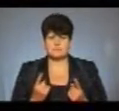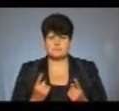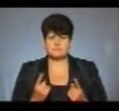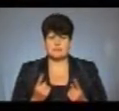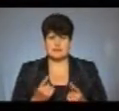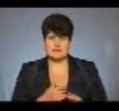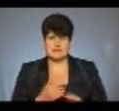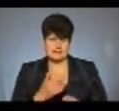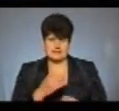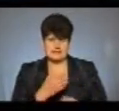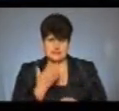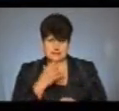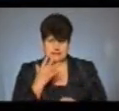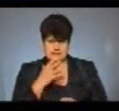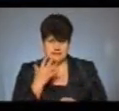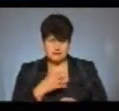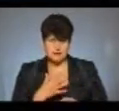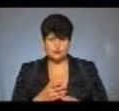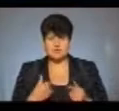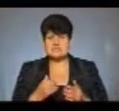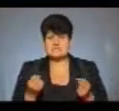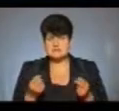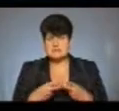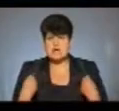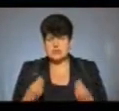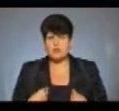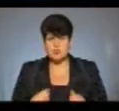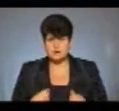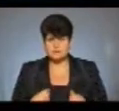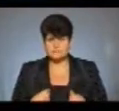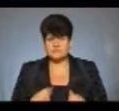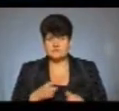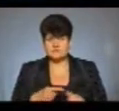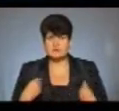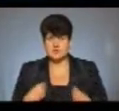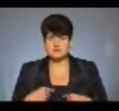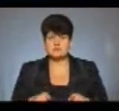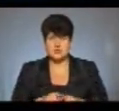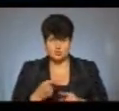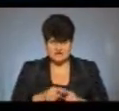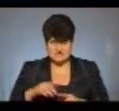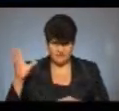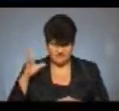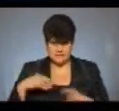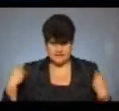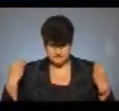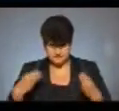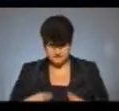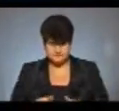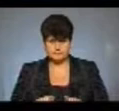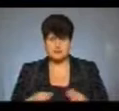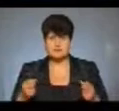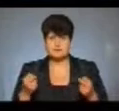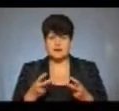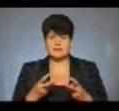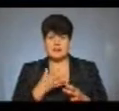великі температури йдуть, у нас є спеціальний одяг, він вдівається також на це все, спеціальні